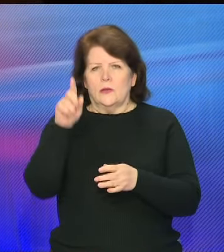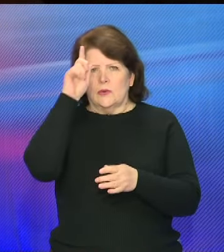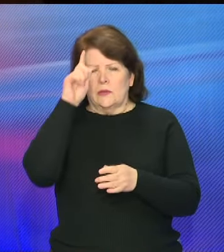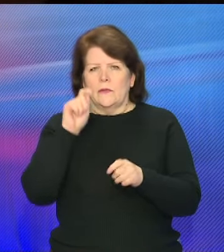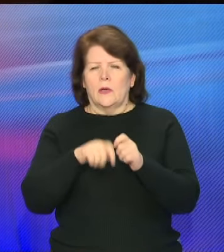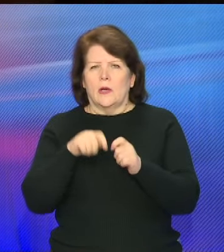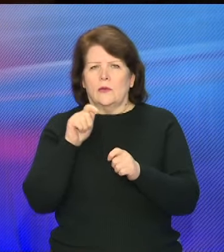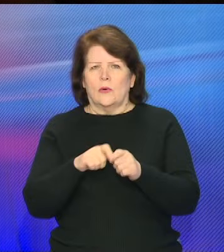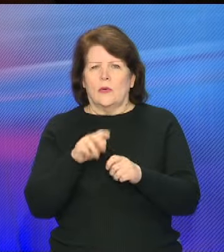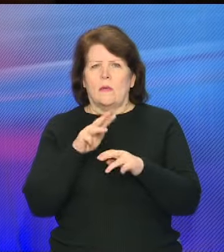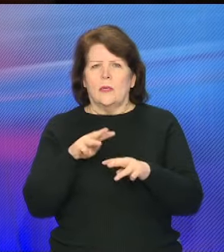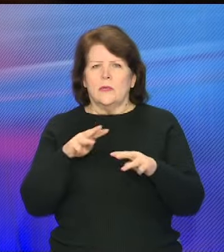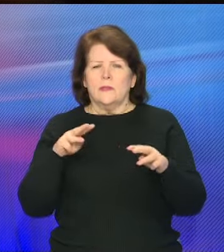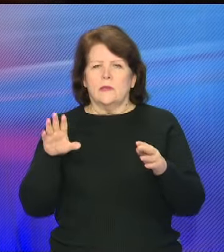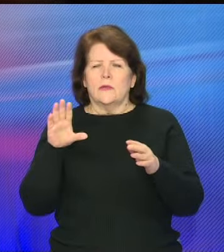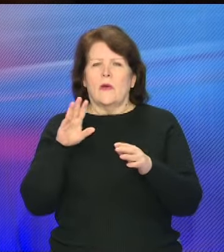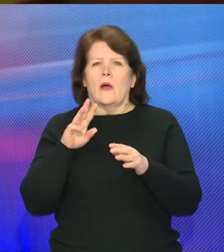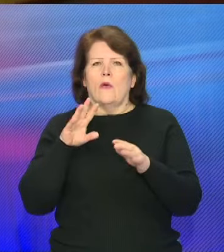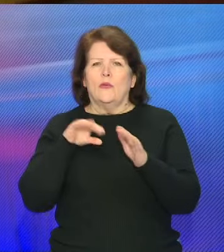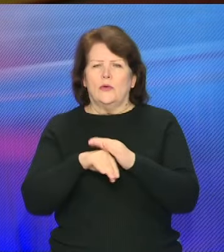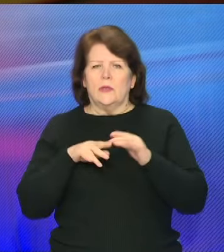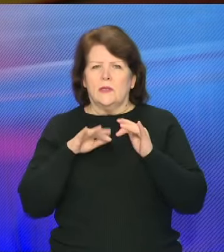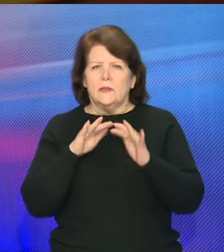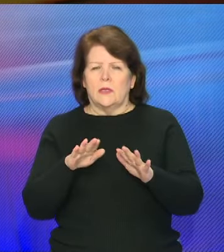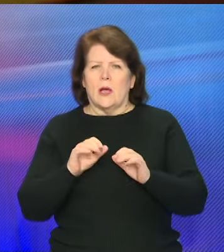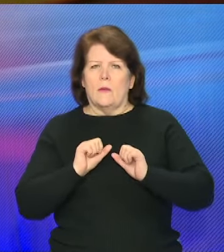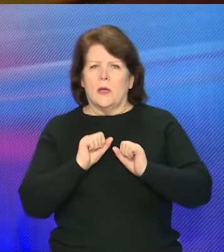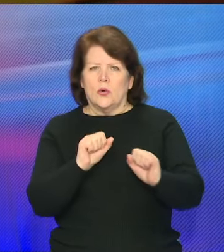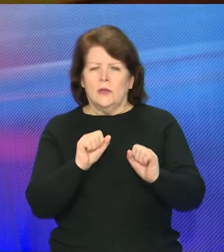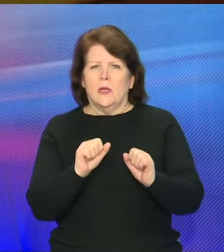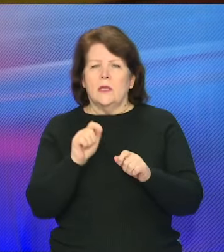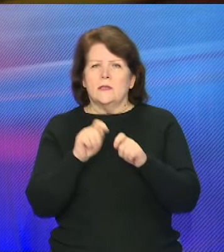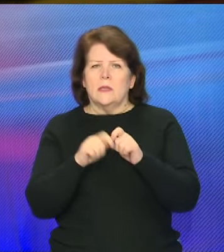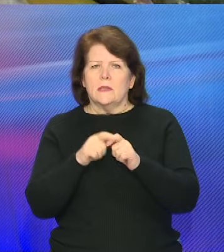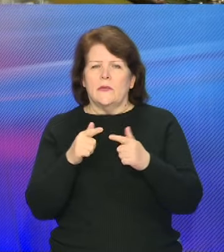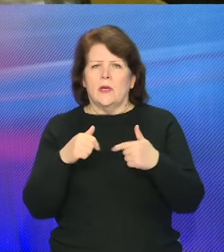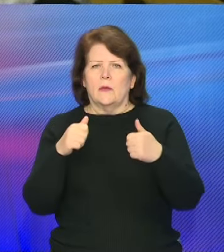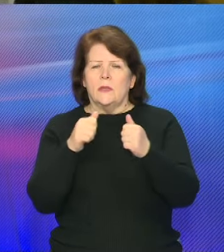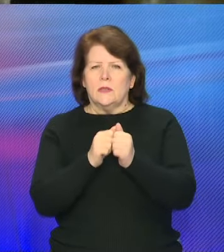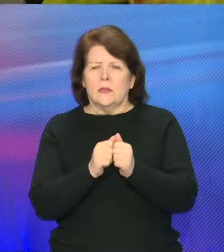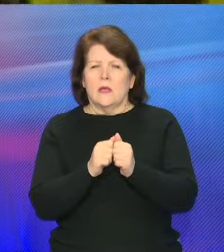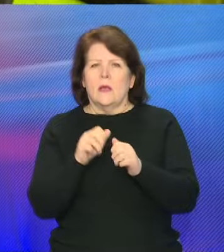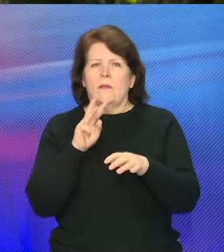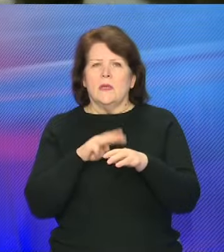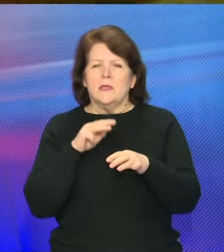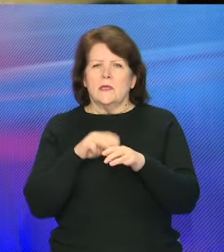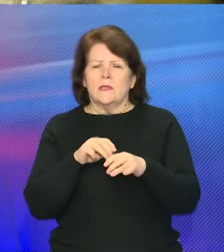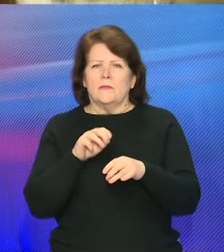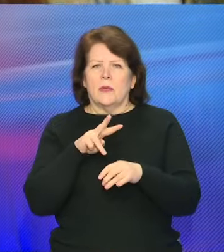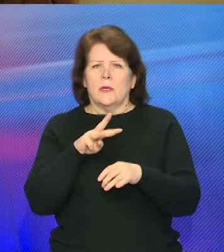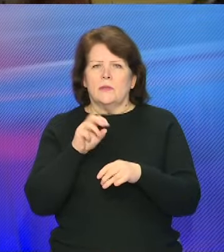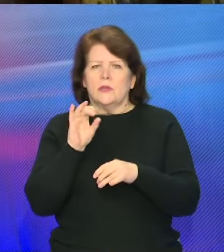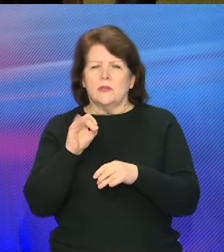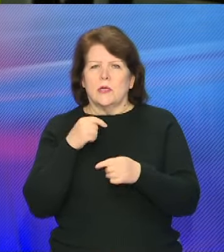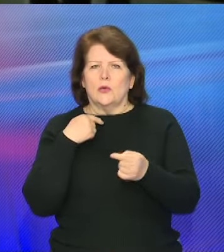безпеки, Министерства внутренних справ, Министерства обороны, Следчего комитета, Министерства по надзвичайных ситуациях Беларуси